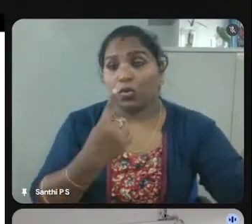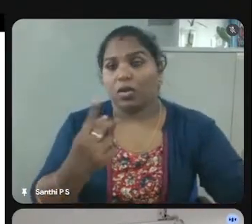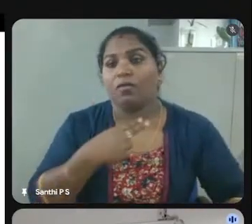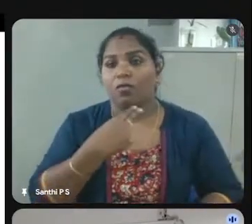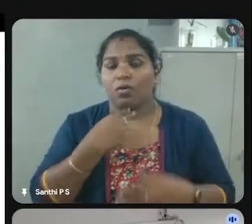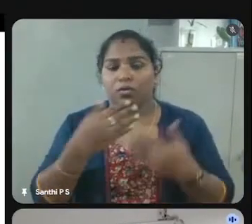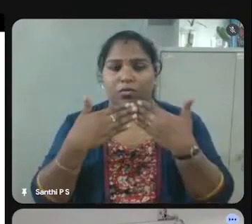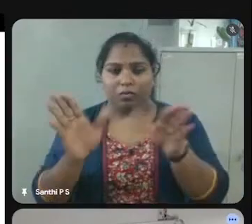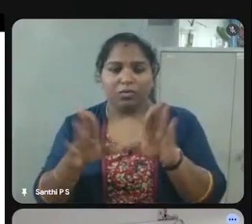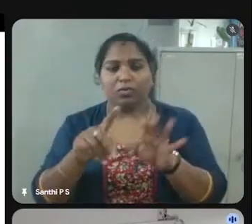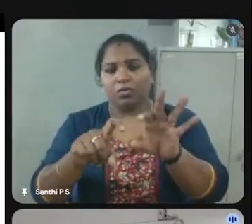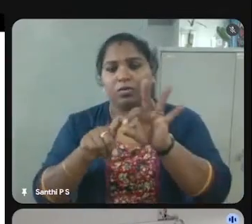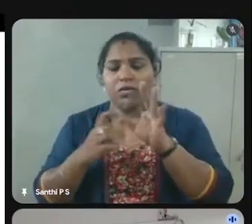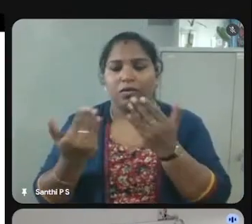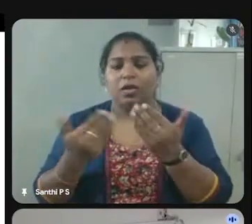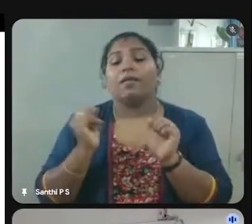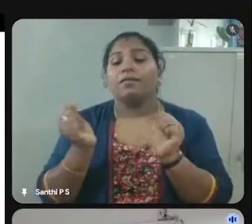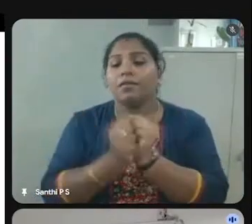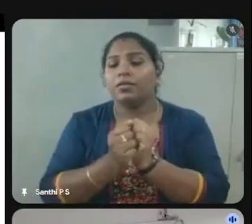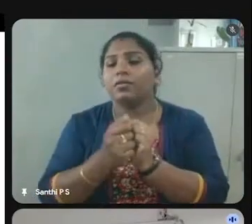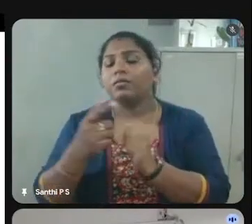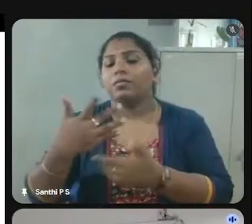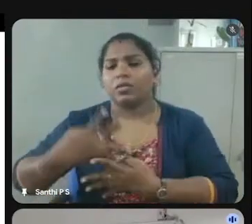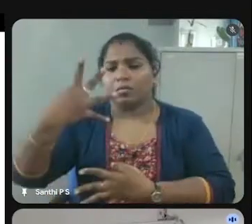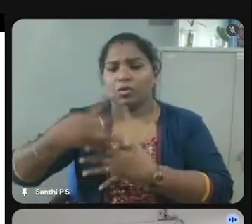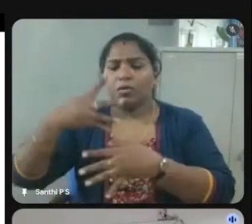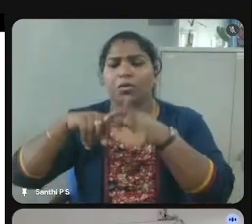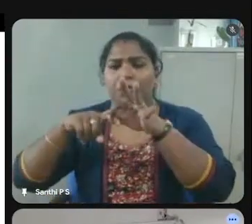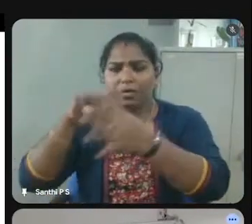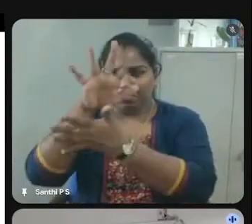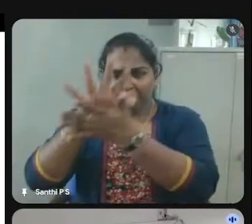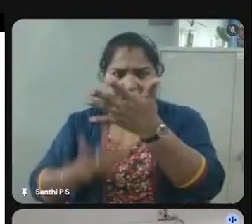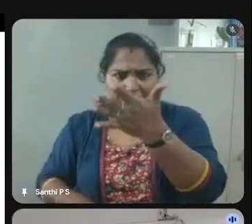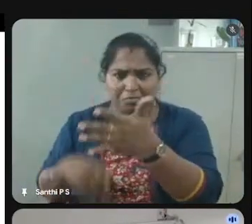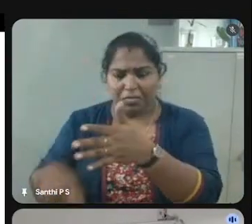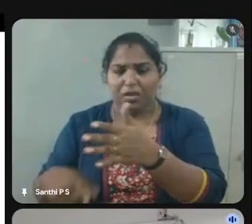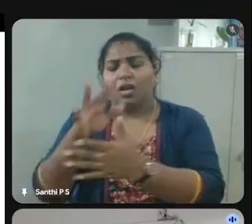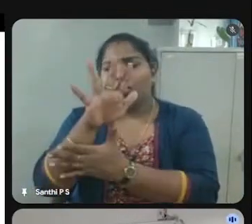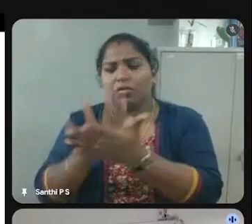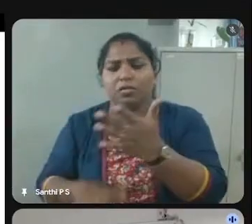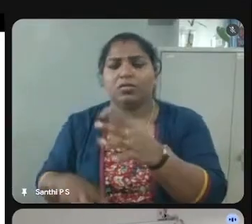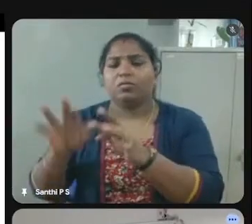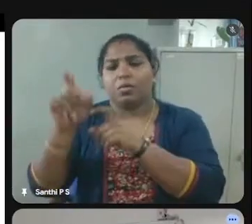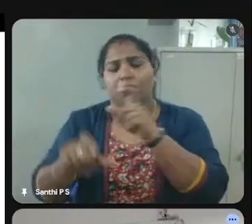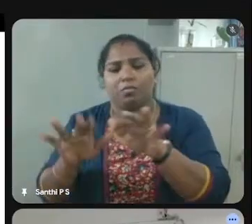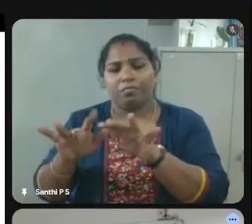അൺമ്യൂട്ട് ചെയ്ത് ചോദിക്കാവുന്നതാണ്. അതോടൊപ്പം തന്നെ നമുക്കിപ്പോൾ ചാറ്റ് ബോക്സിൽ ഒരു ക്വസ്റ്റ്യനെയർ ഉണ്ടാവും. ആ ക്വസ്റ്റ്യർ കൂടി എല്ലാവരും ഫില്ല്